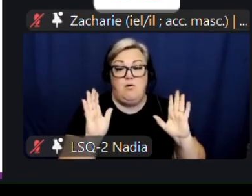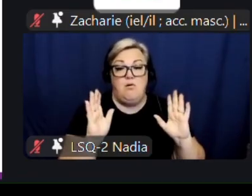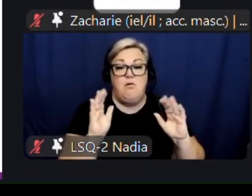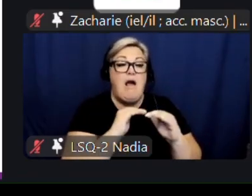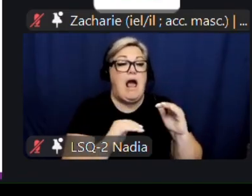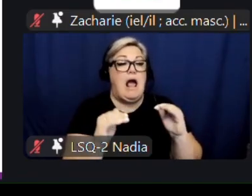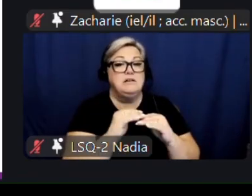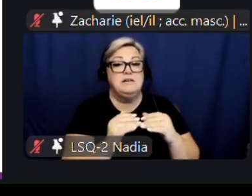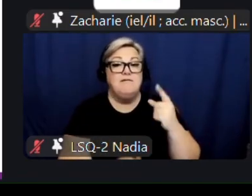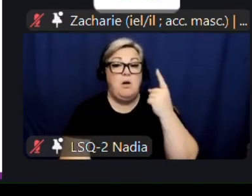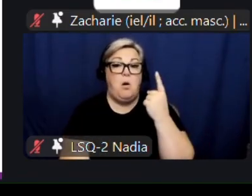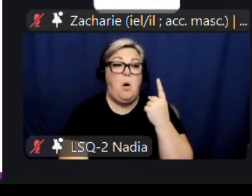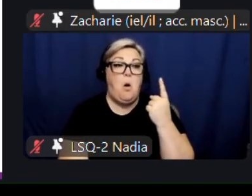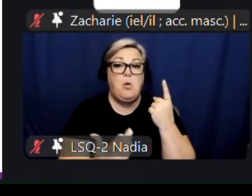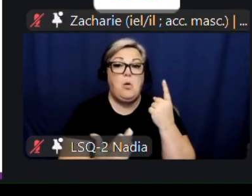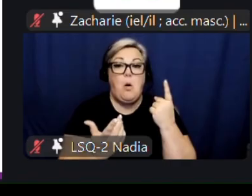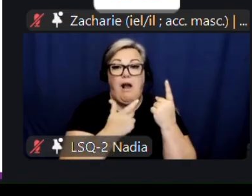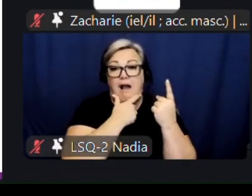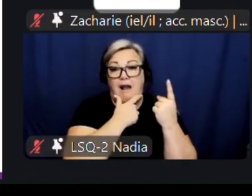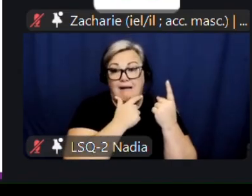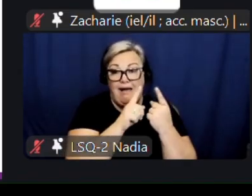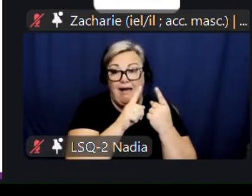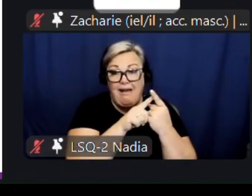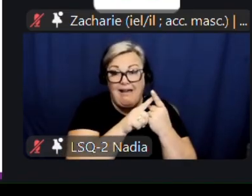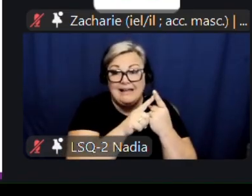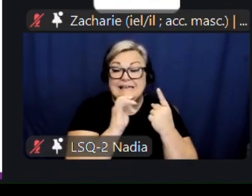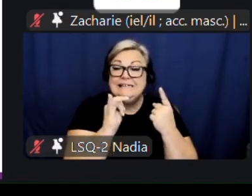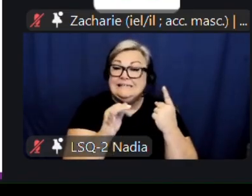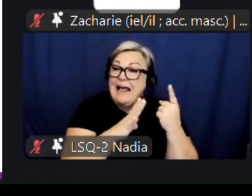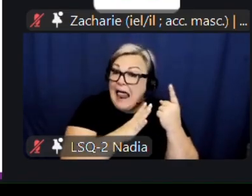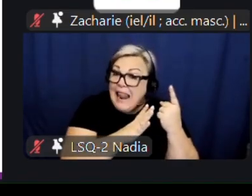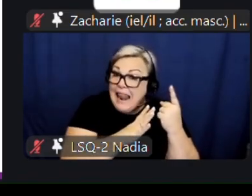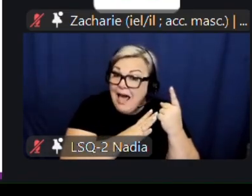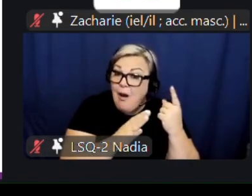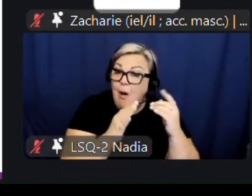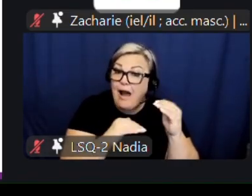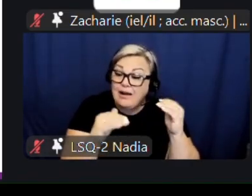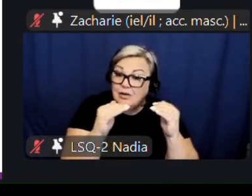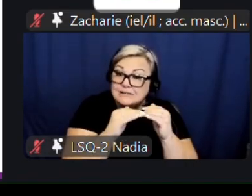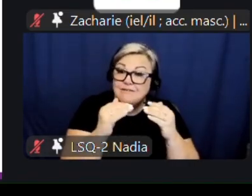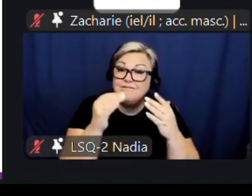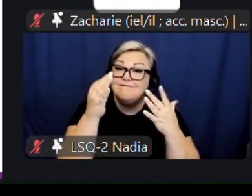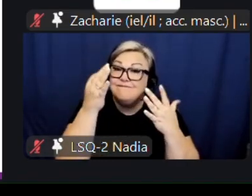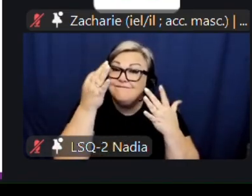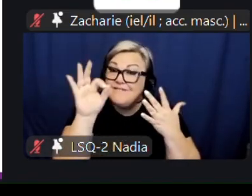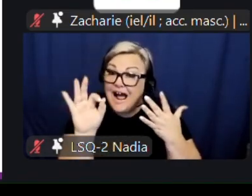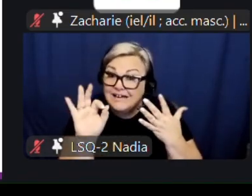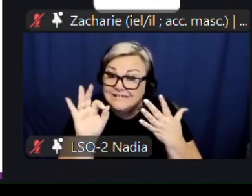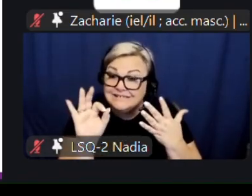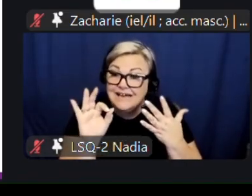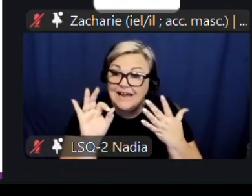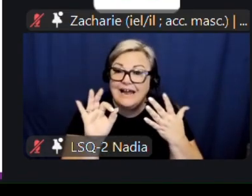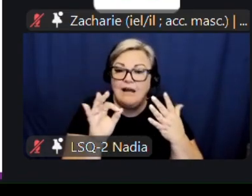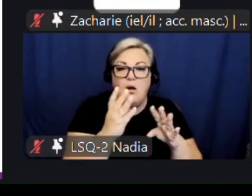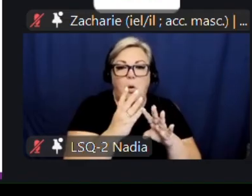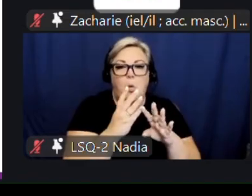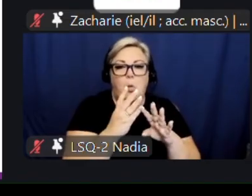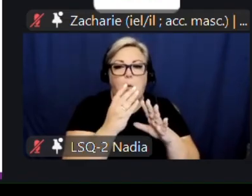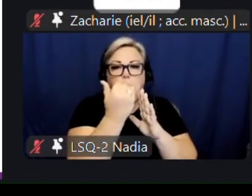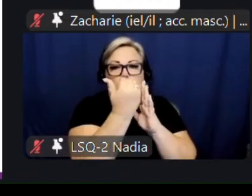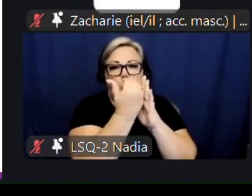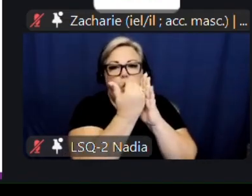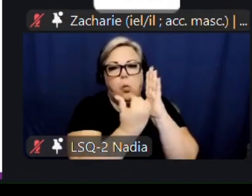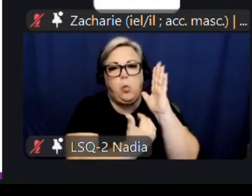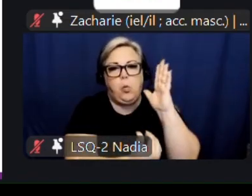inclusifs qui existent sont en anglais. Et s'il y a des services inclusifs en français, les lignes d'attente sont souvent tellement